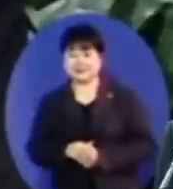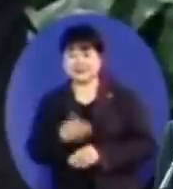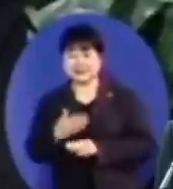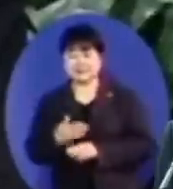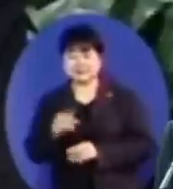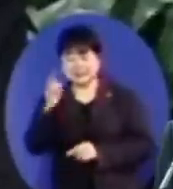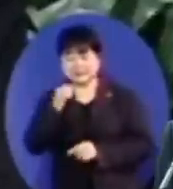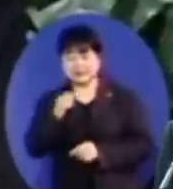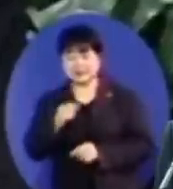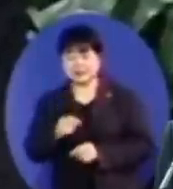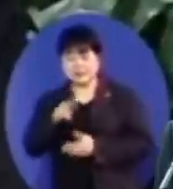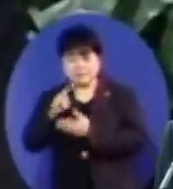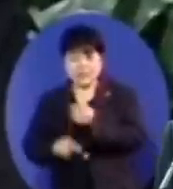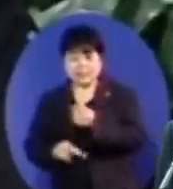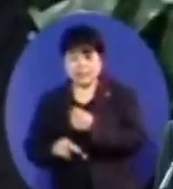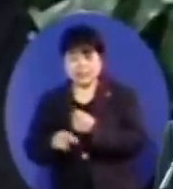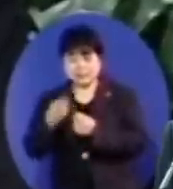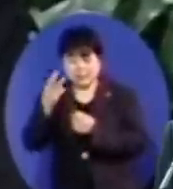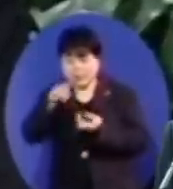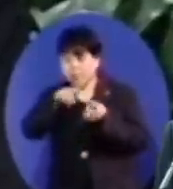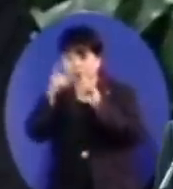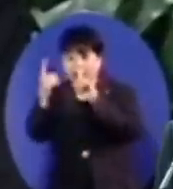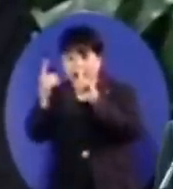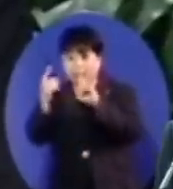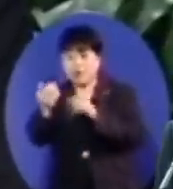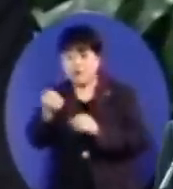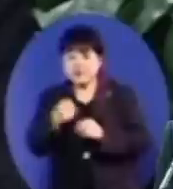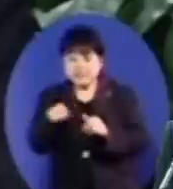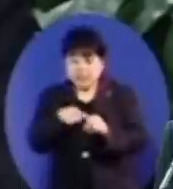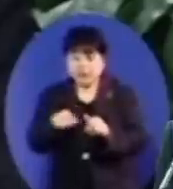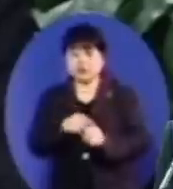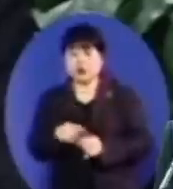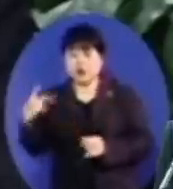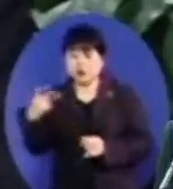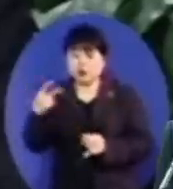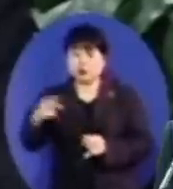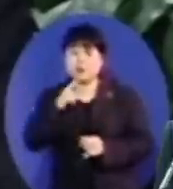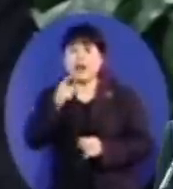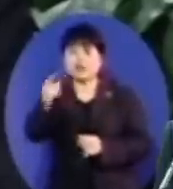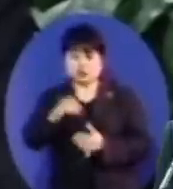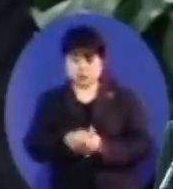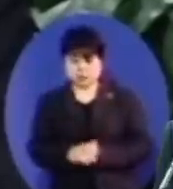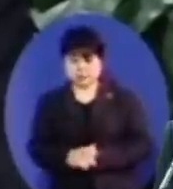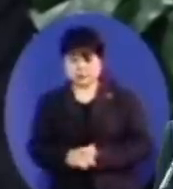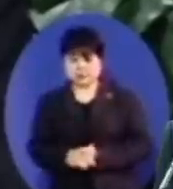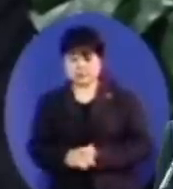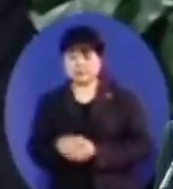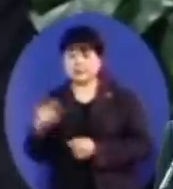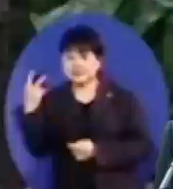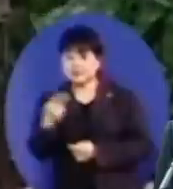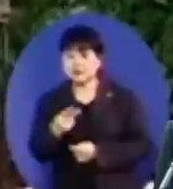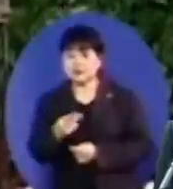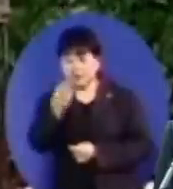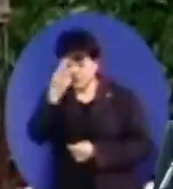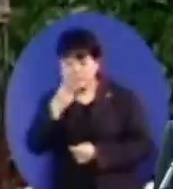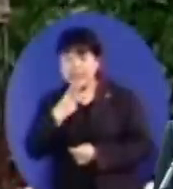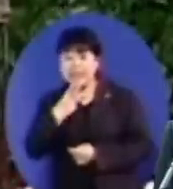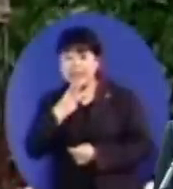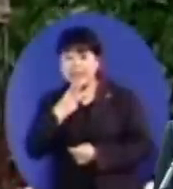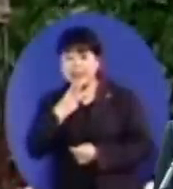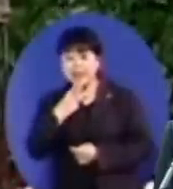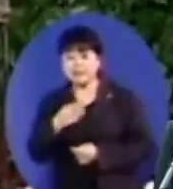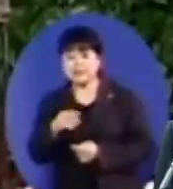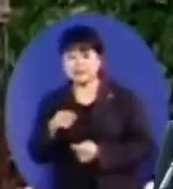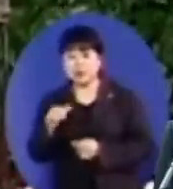죽었다가 사흘 만에 부활할 것이라고 수차 말씀을 하셨습니다. 더구나 예루살렘에서 한 오리쯤